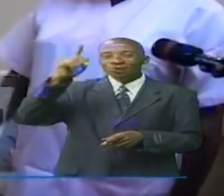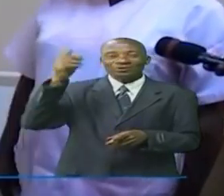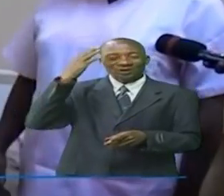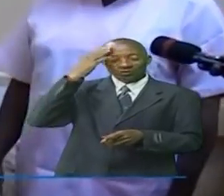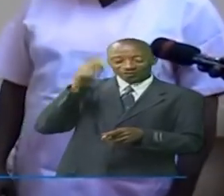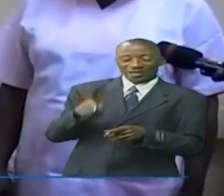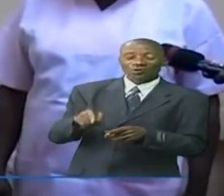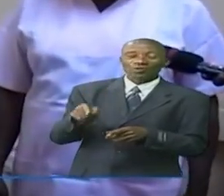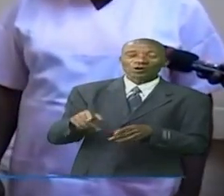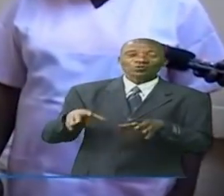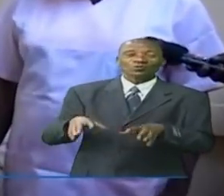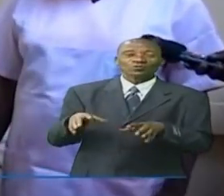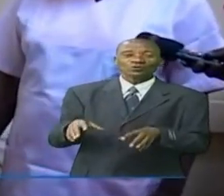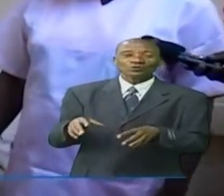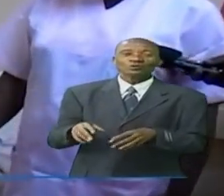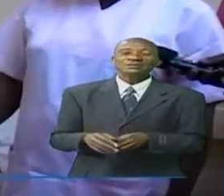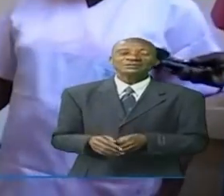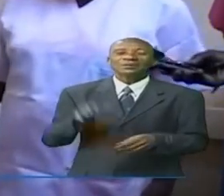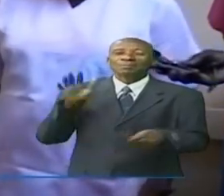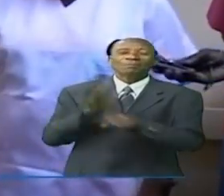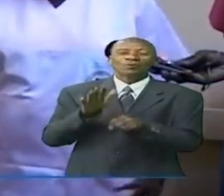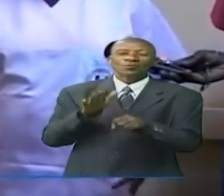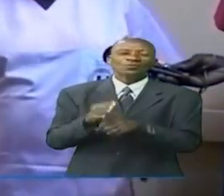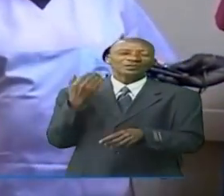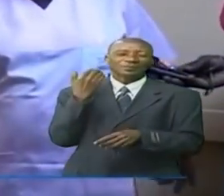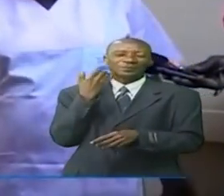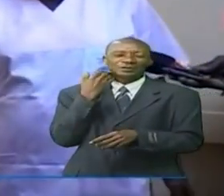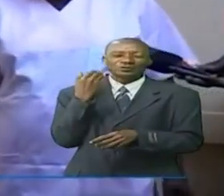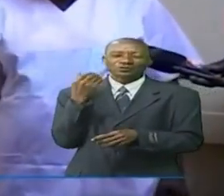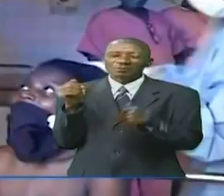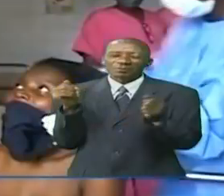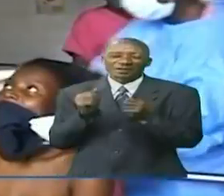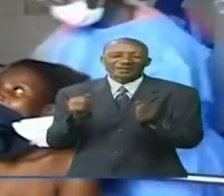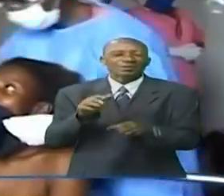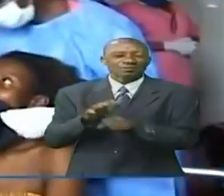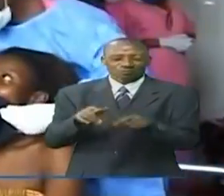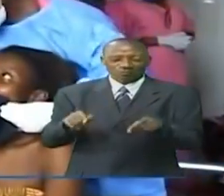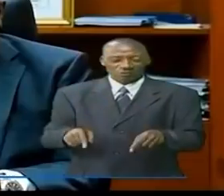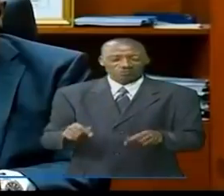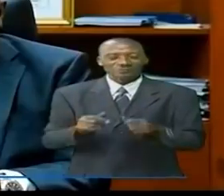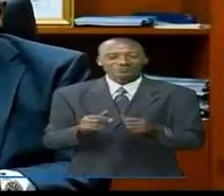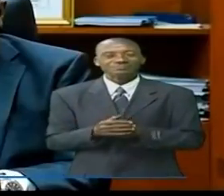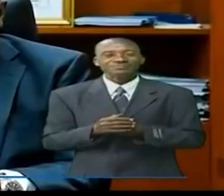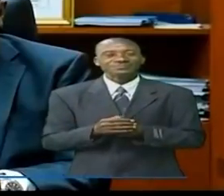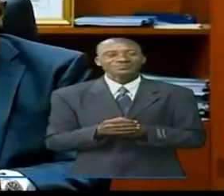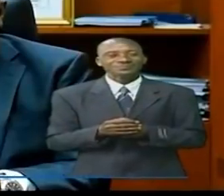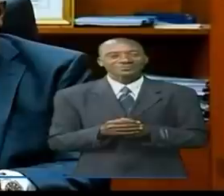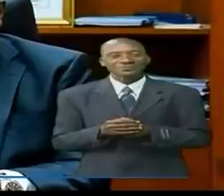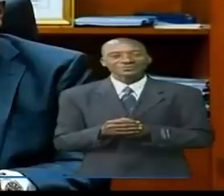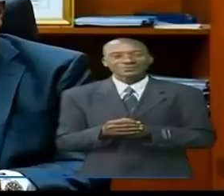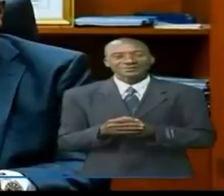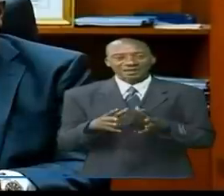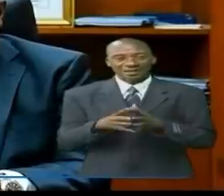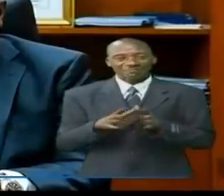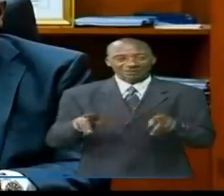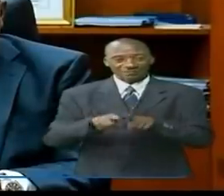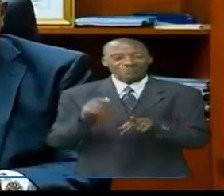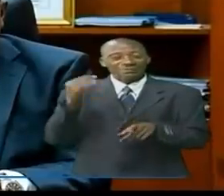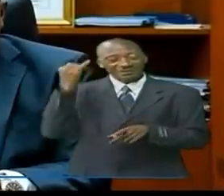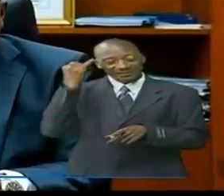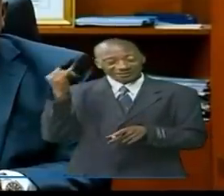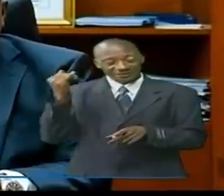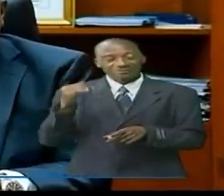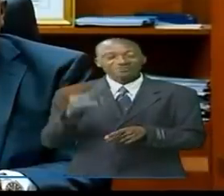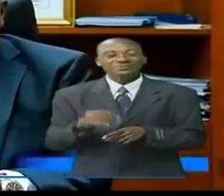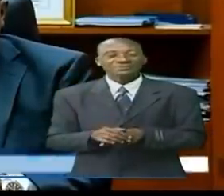de mortalité est passée de 5 à 25%. C'est dans cette logique que s'inscrit le tout premier vaccin